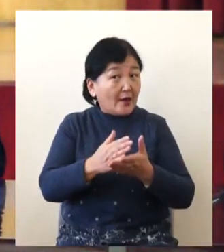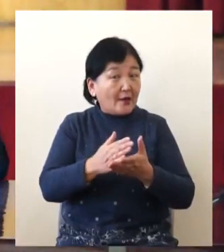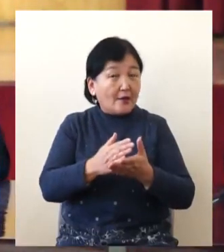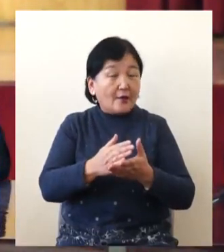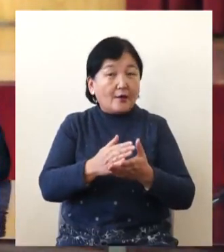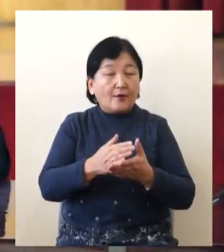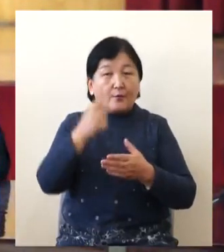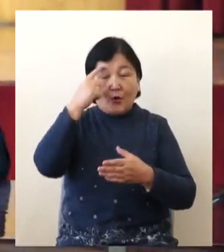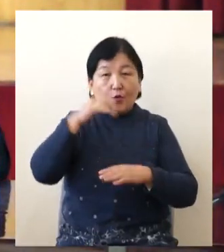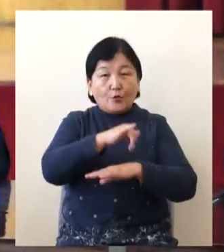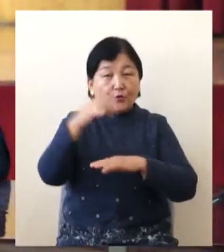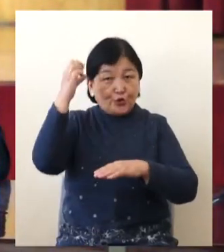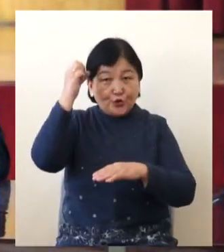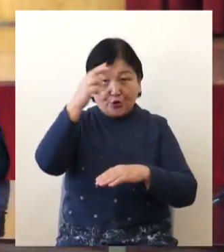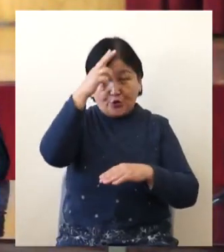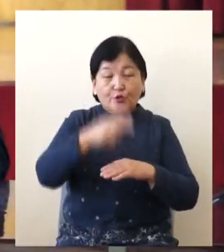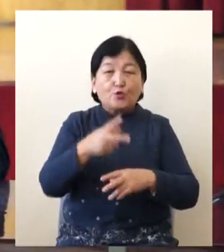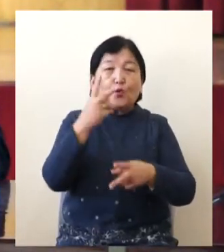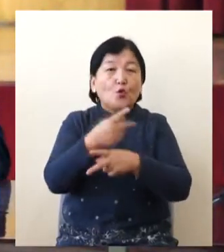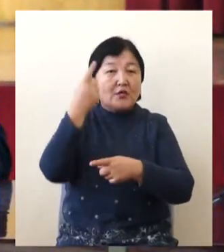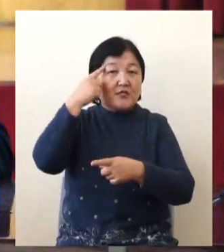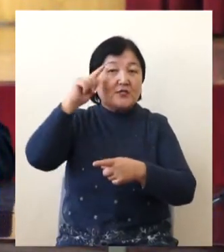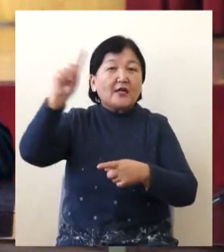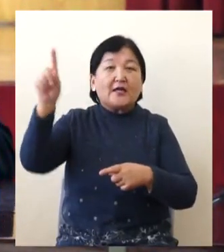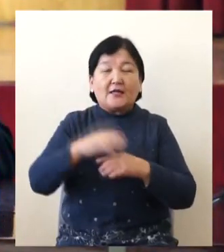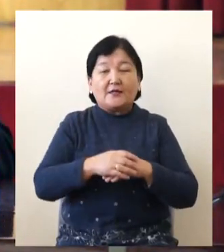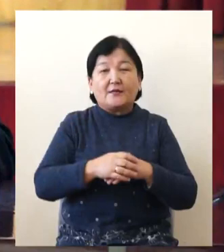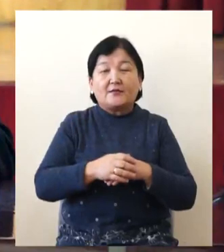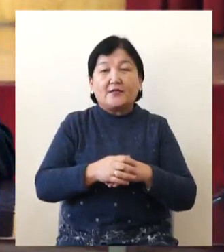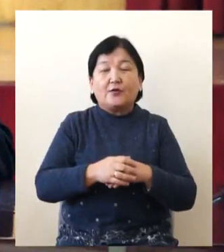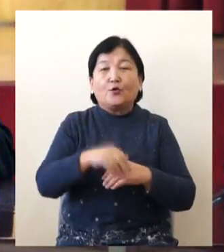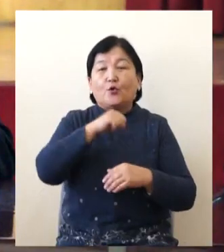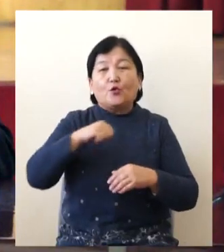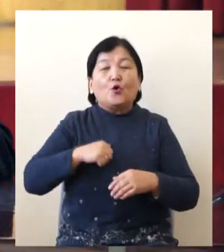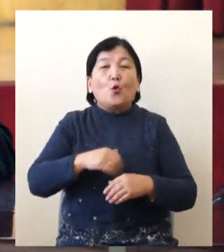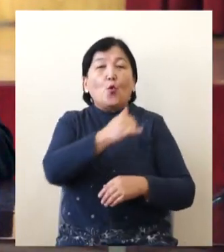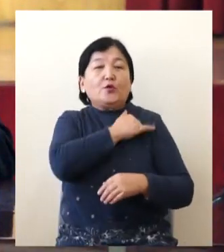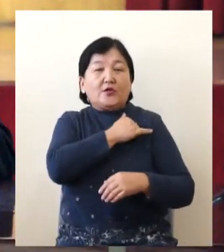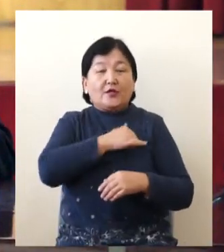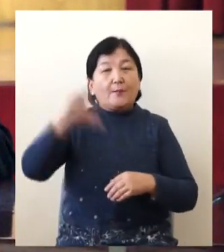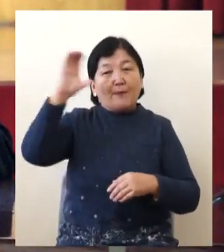Ерөнхийлөгчөнд хууль санаач гэж шүүх болон авилта тэнцэх газрын удирдлагуудыг томилж байна.